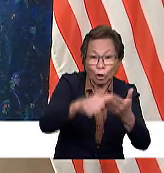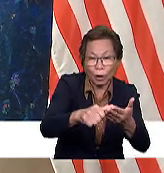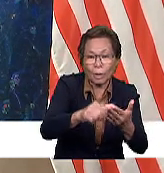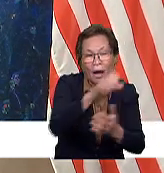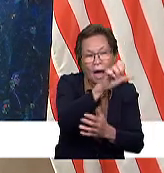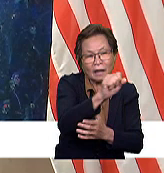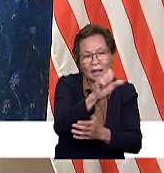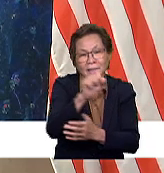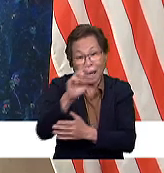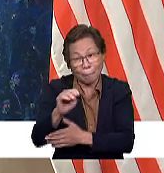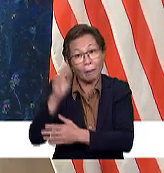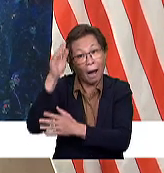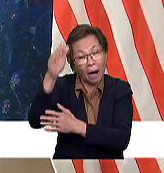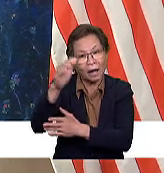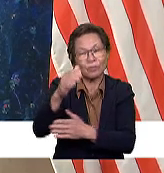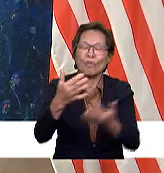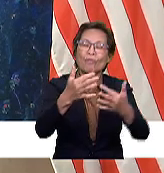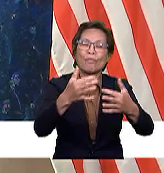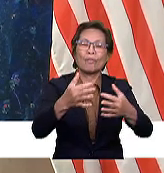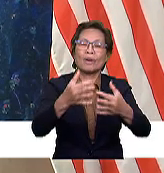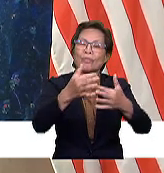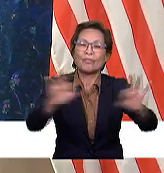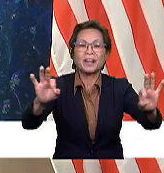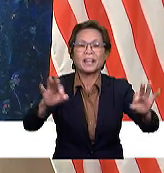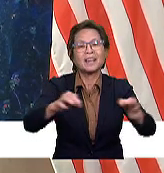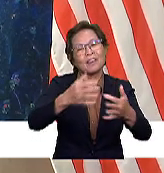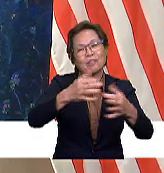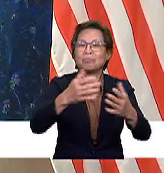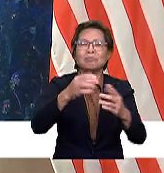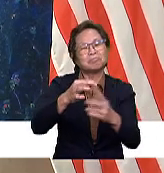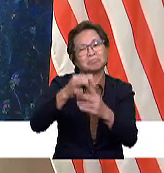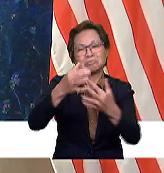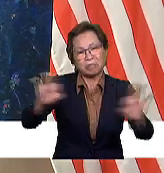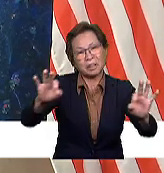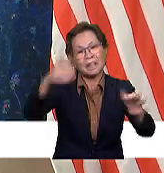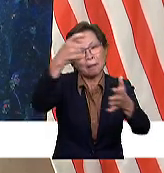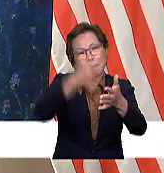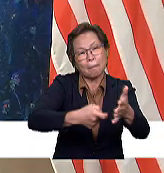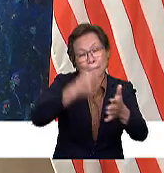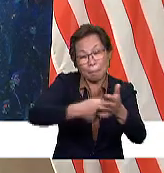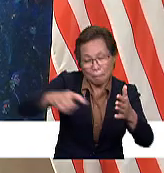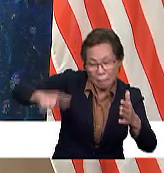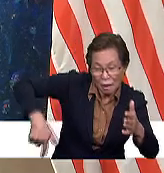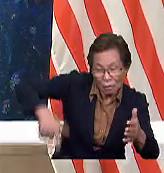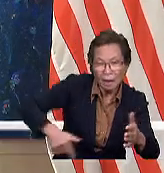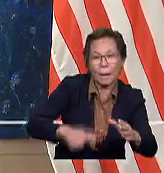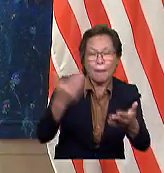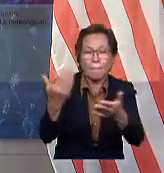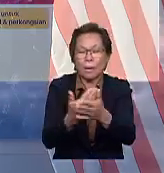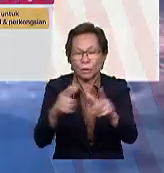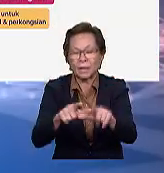SMU juga akan mengecualikan bayaran lewat untuk memperbarui lessen penjagaan